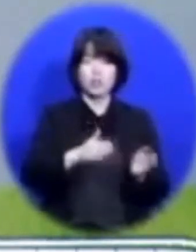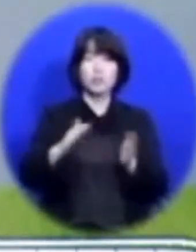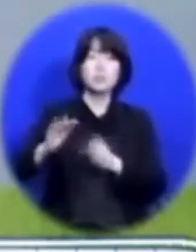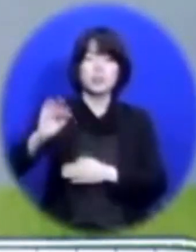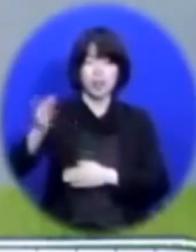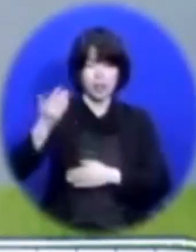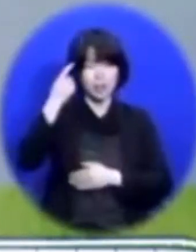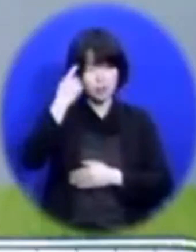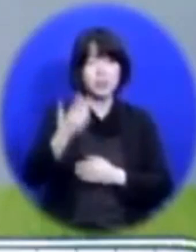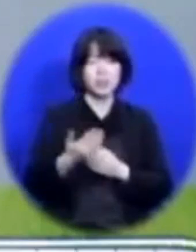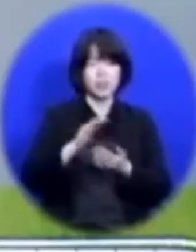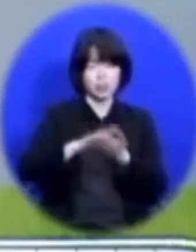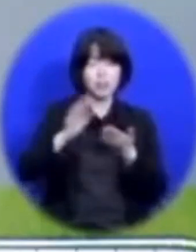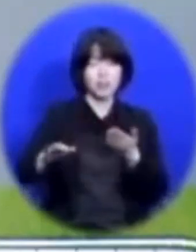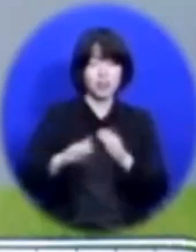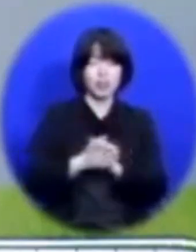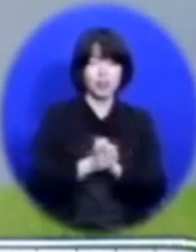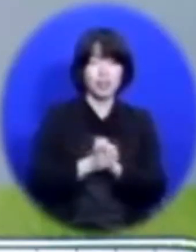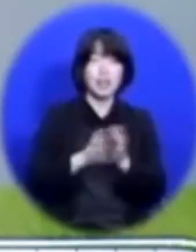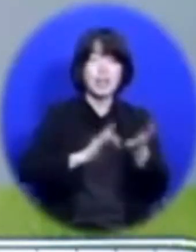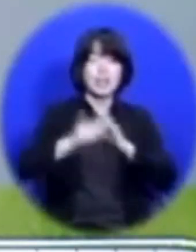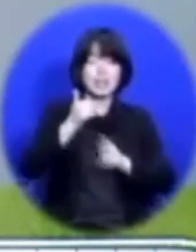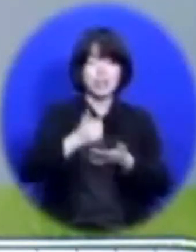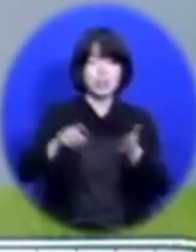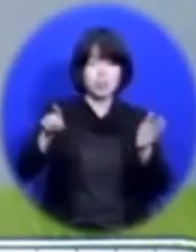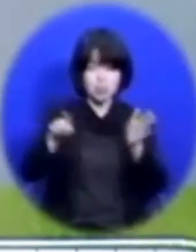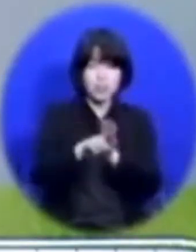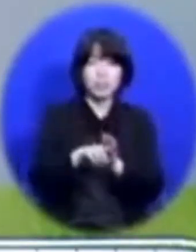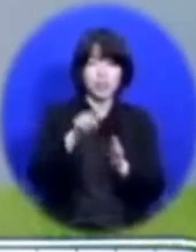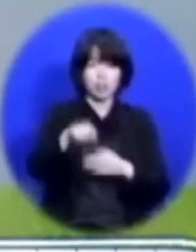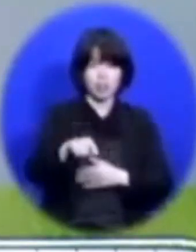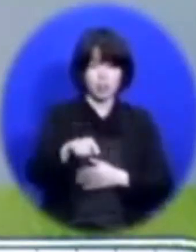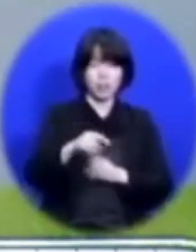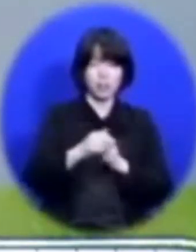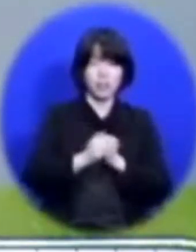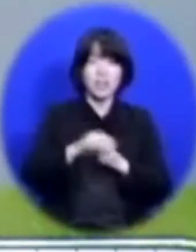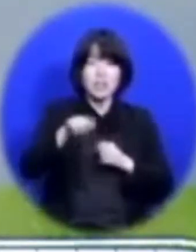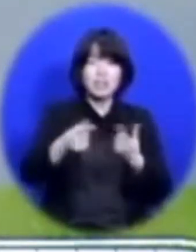만반의 준비를해야합니다.예수님을믿는다는것은